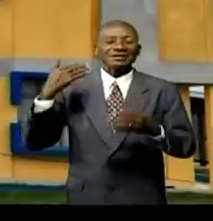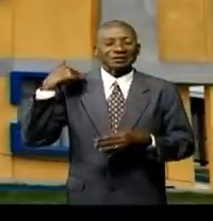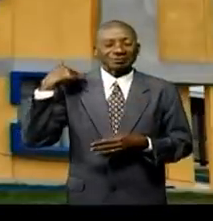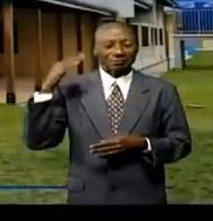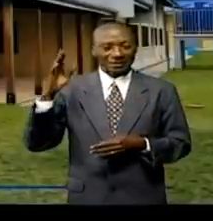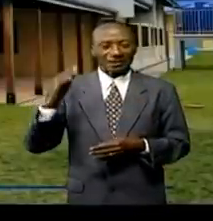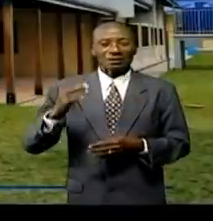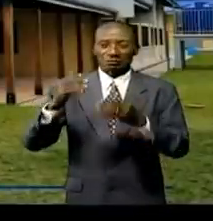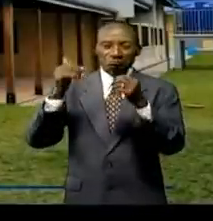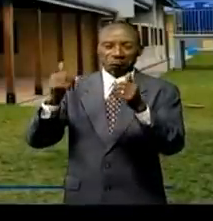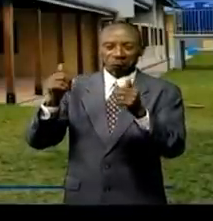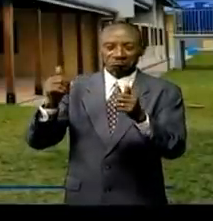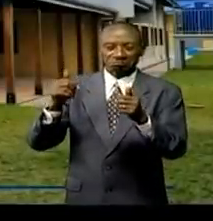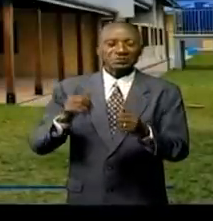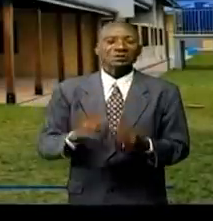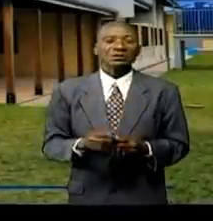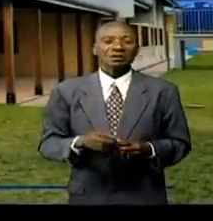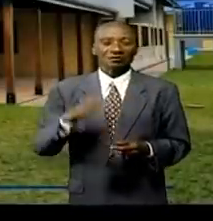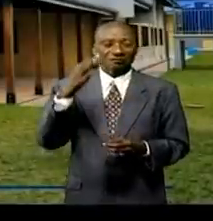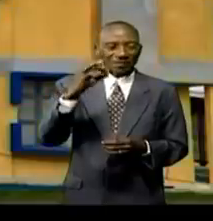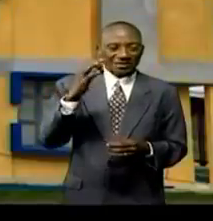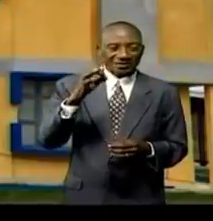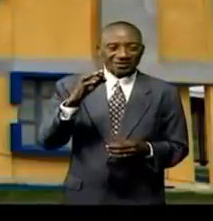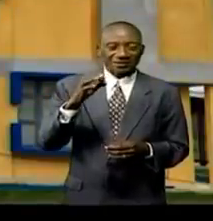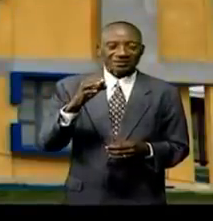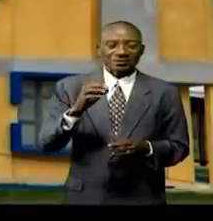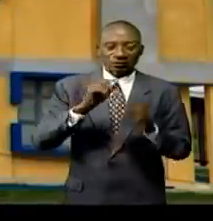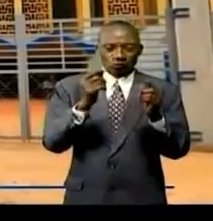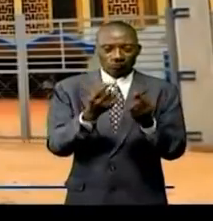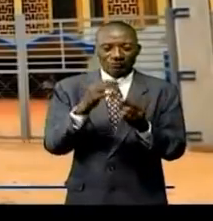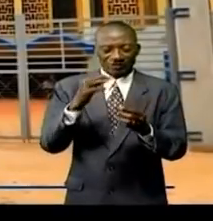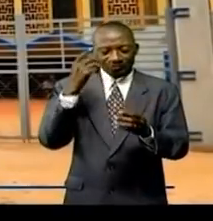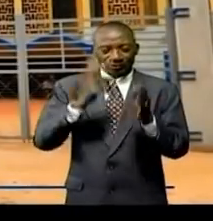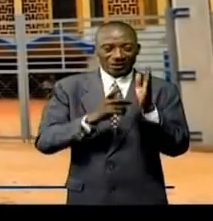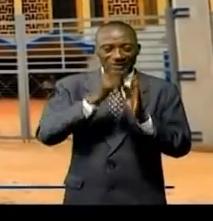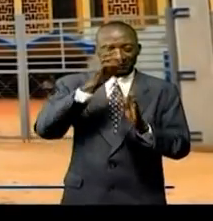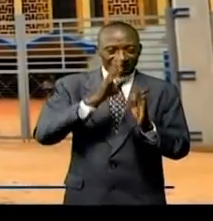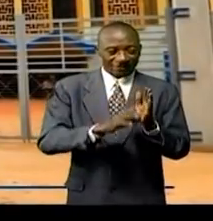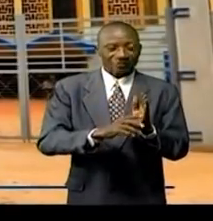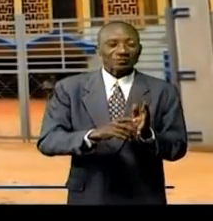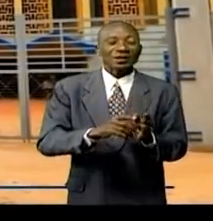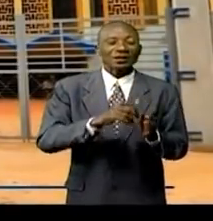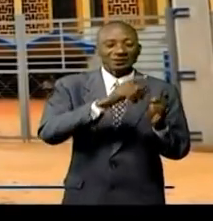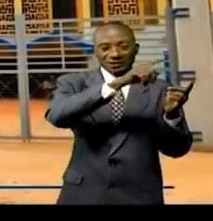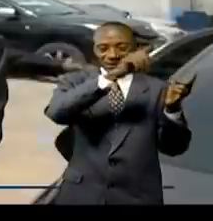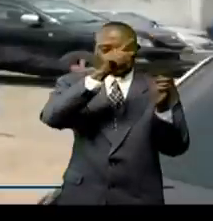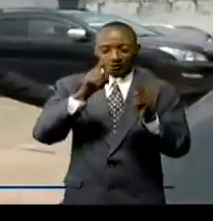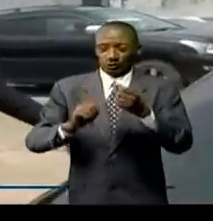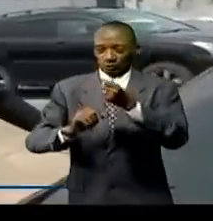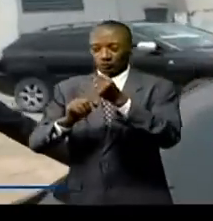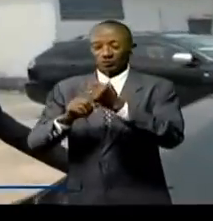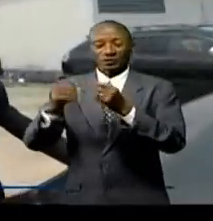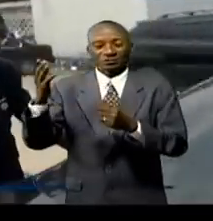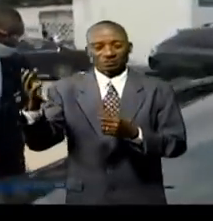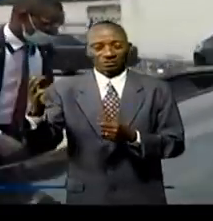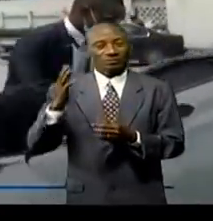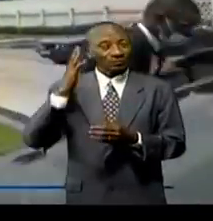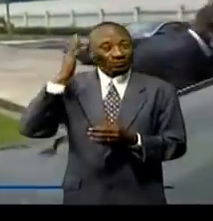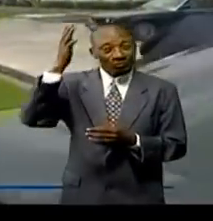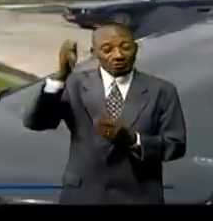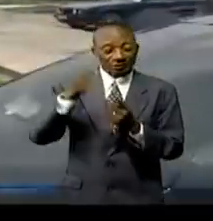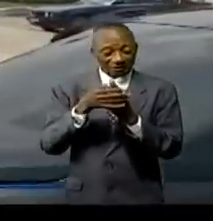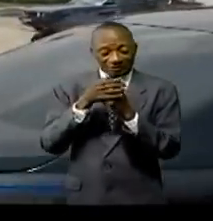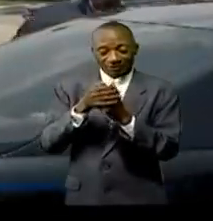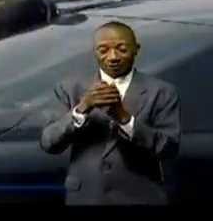coopération de l'Agence française de développement qui attend son inauguration dans le prochain jour. Voilà qui explique la présence du gouverneur de